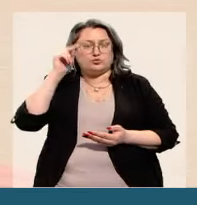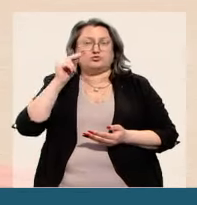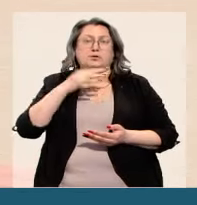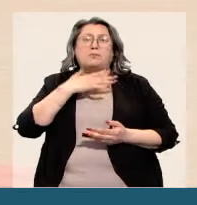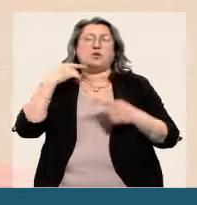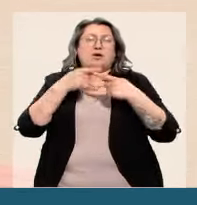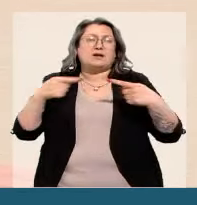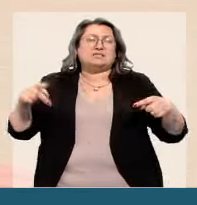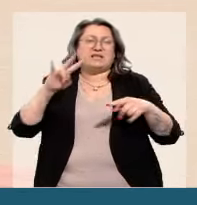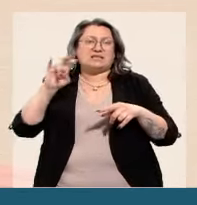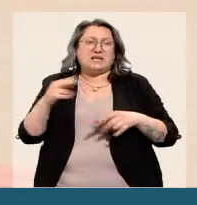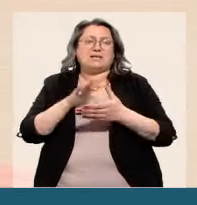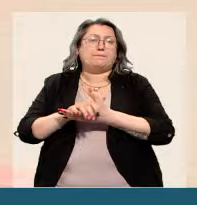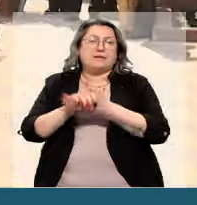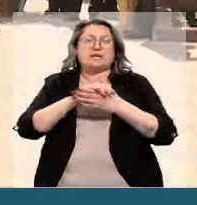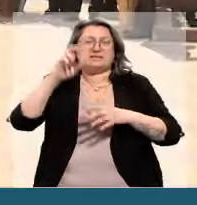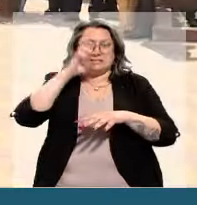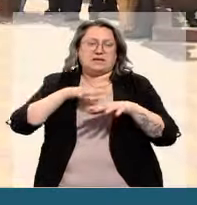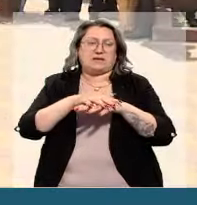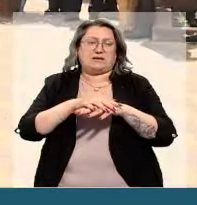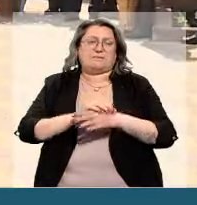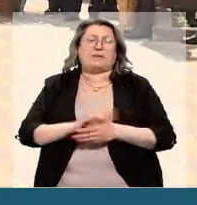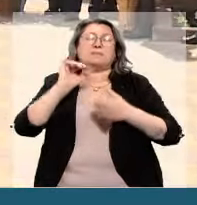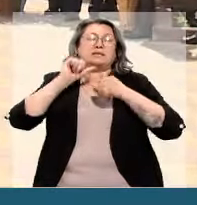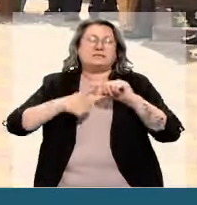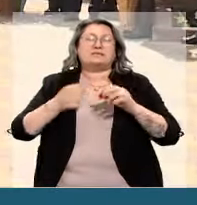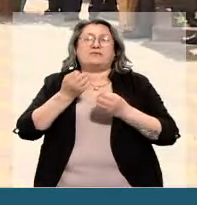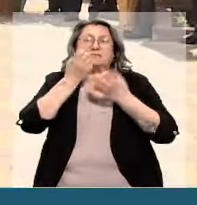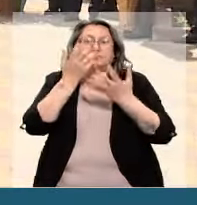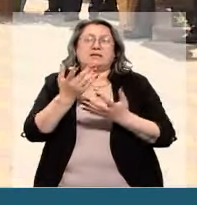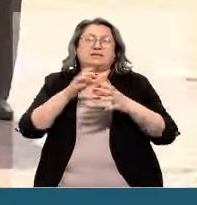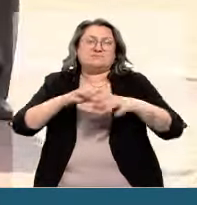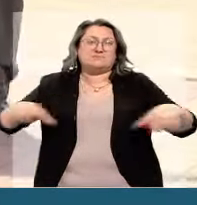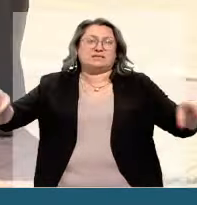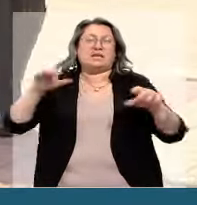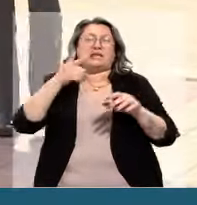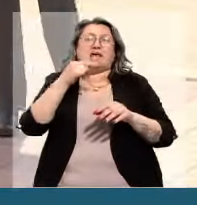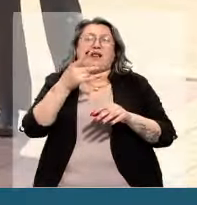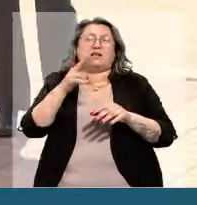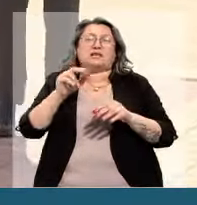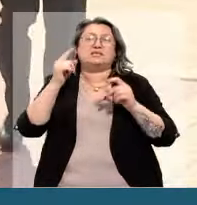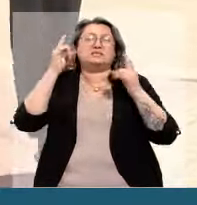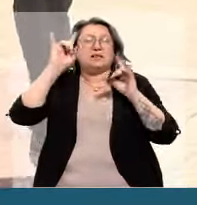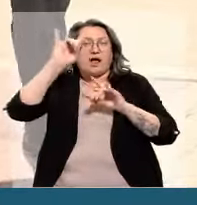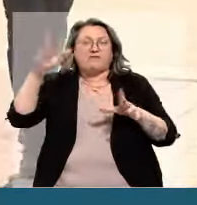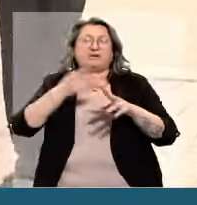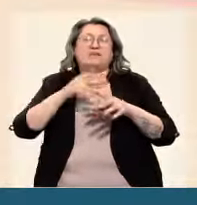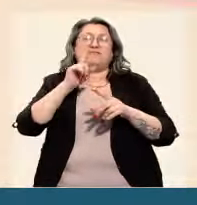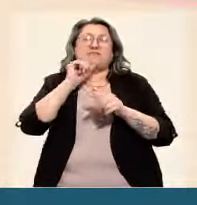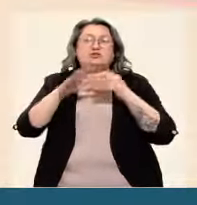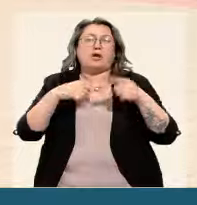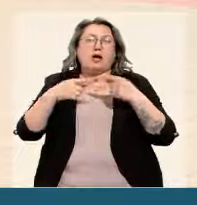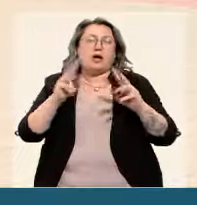в многонациональной, мирной стране. По традиции возложение гирлянды славы к вечному огню – это зеленый